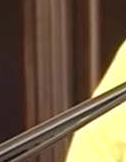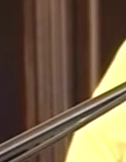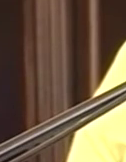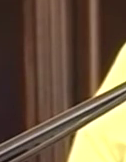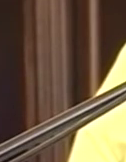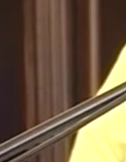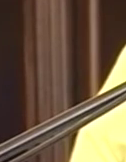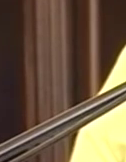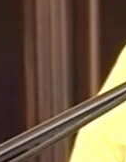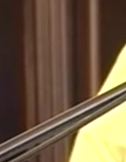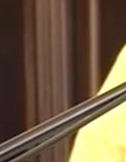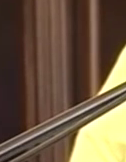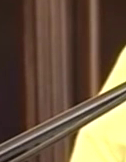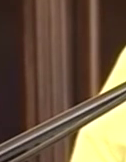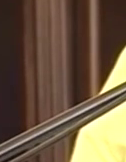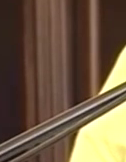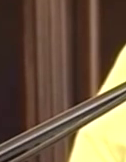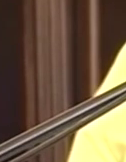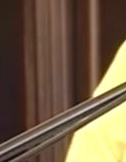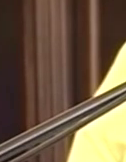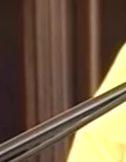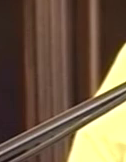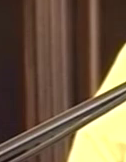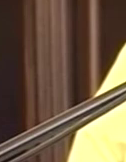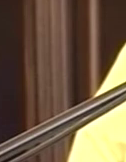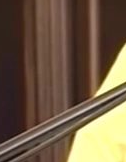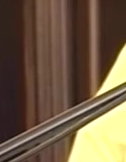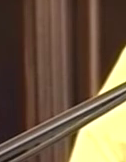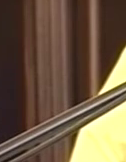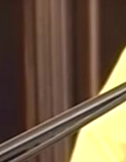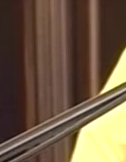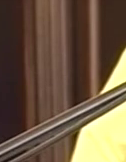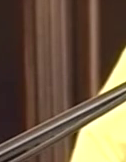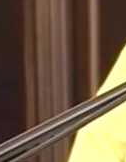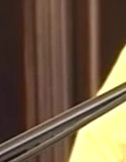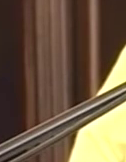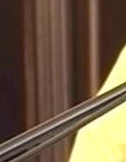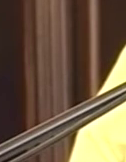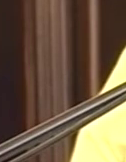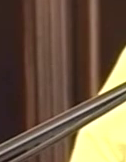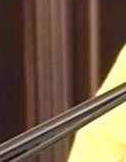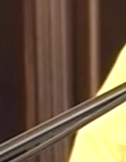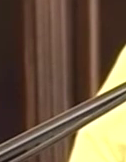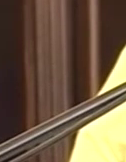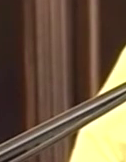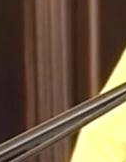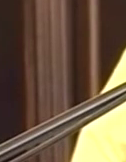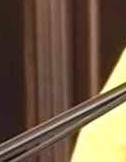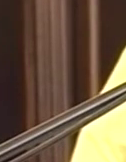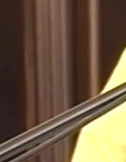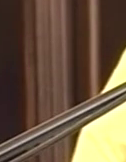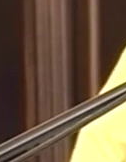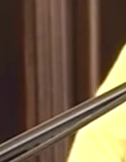ініціатив, розвиток різних форм туризму, всебічна співпраця державного, приватного та